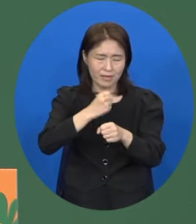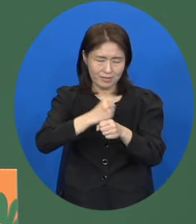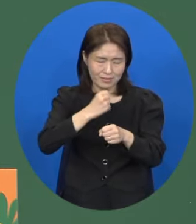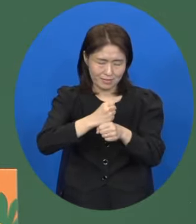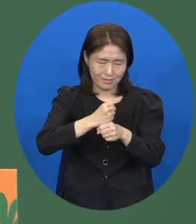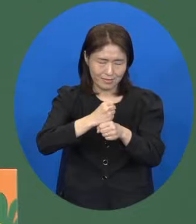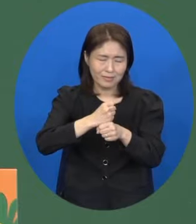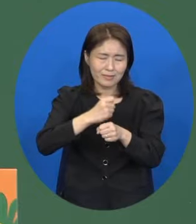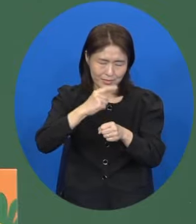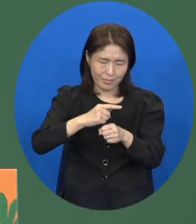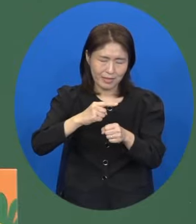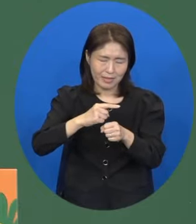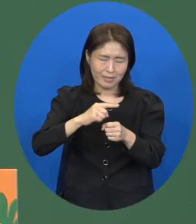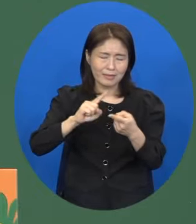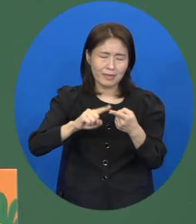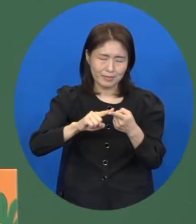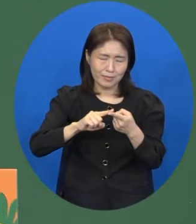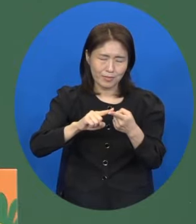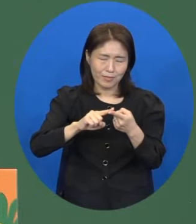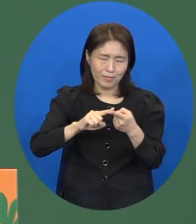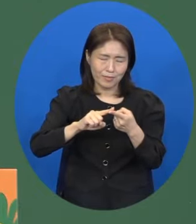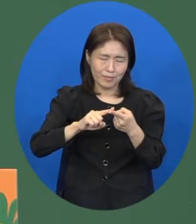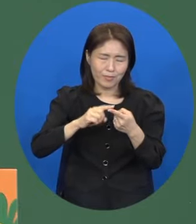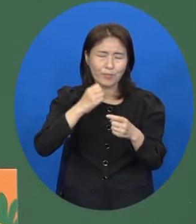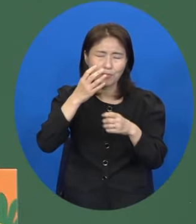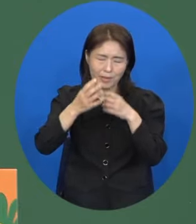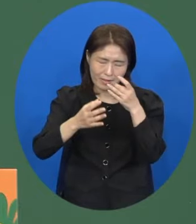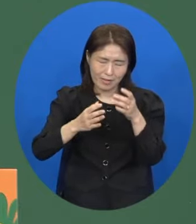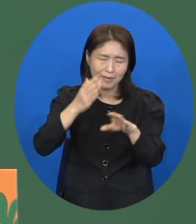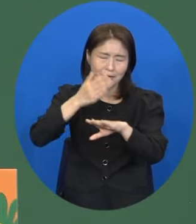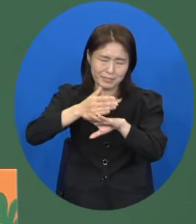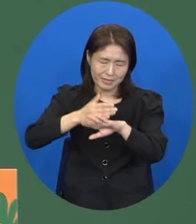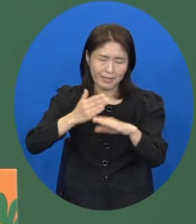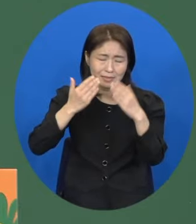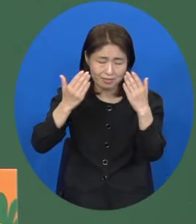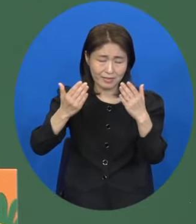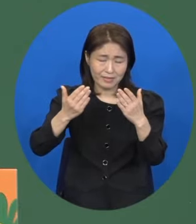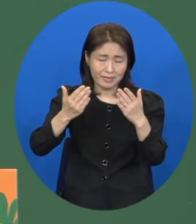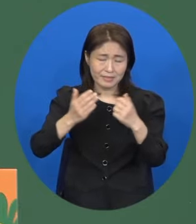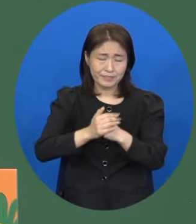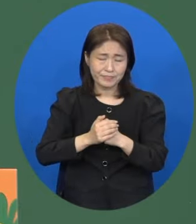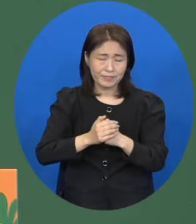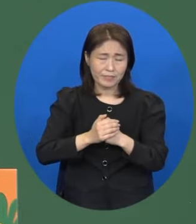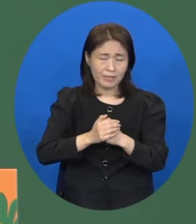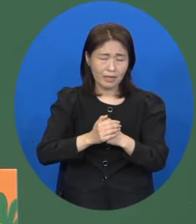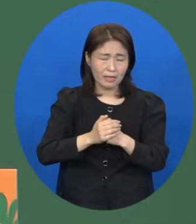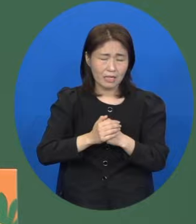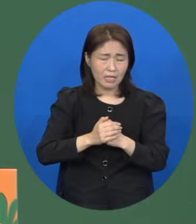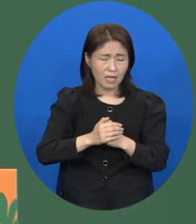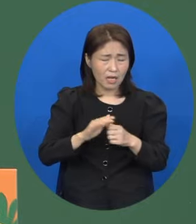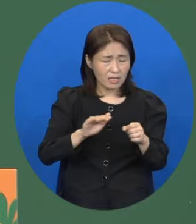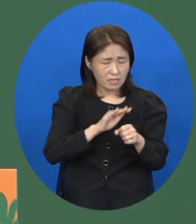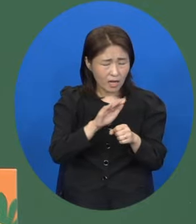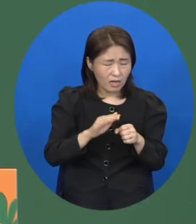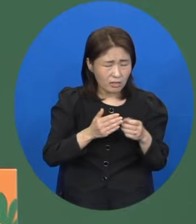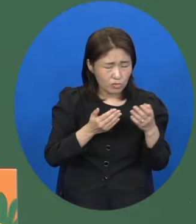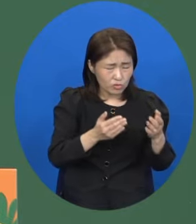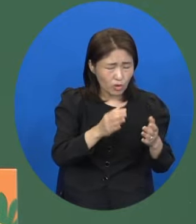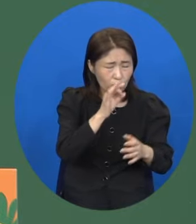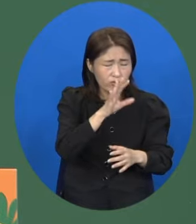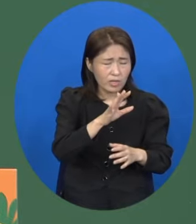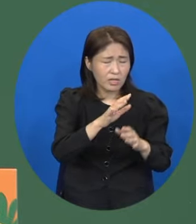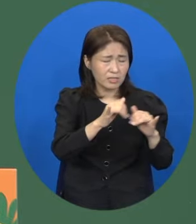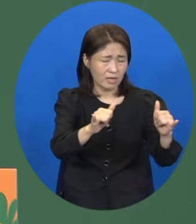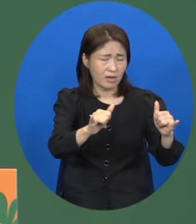고백하며 감사드립니다. 나를 포함하여 내가 사랑할 수 없는 내 편견으로 바라보는 모든